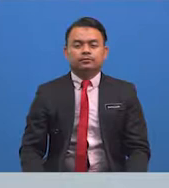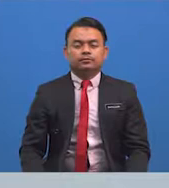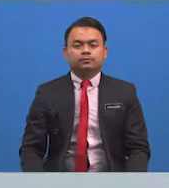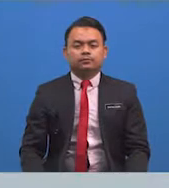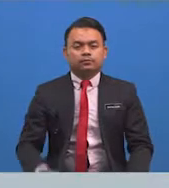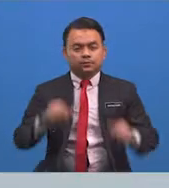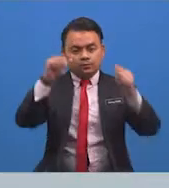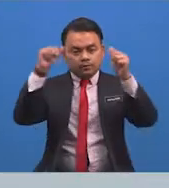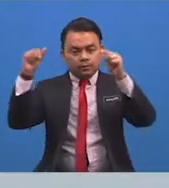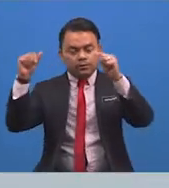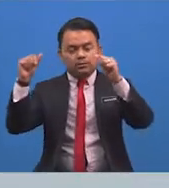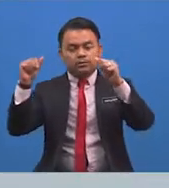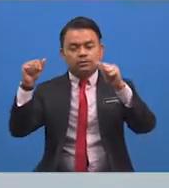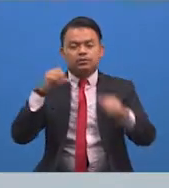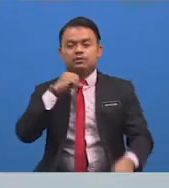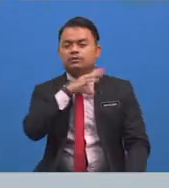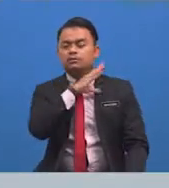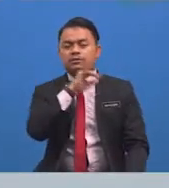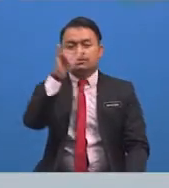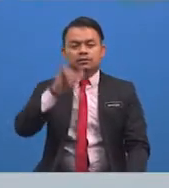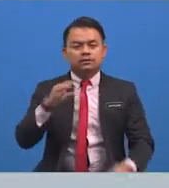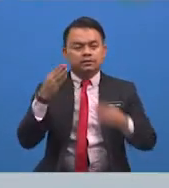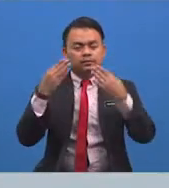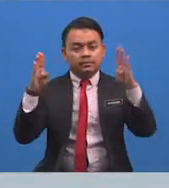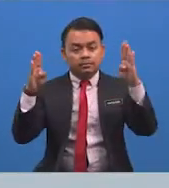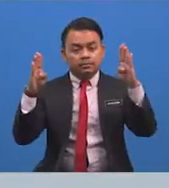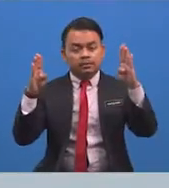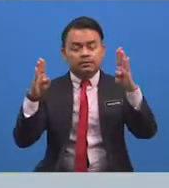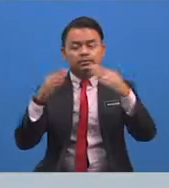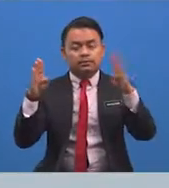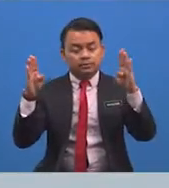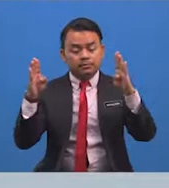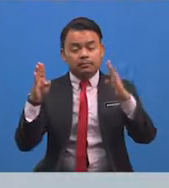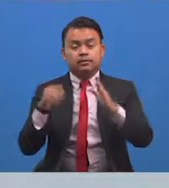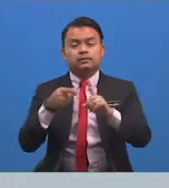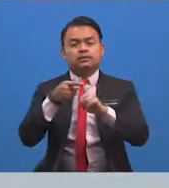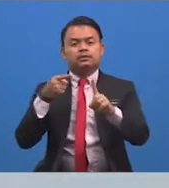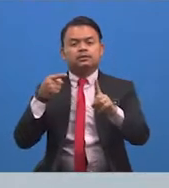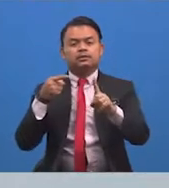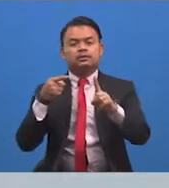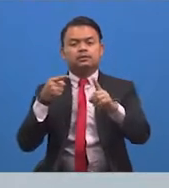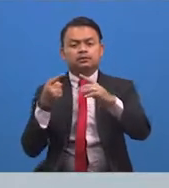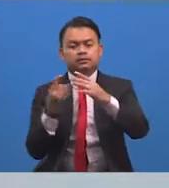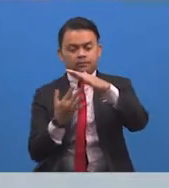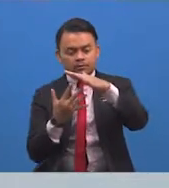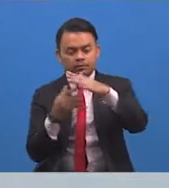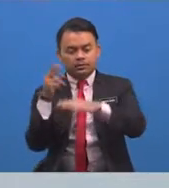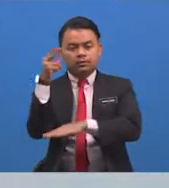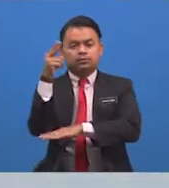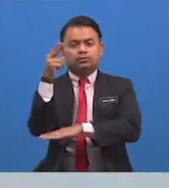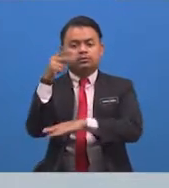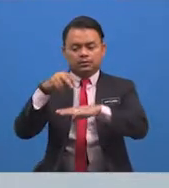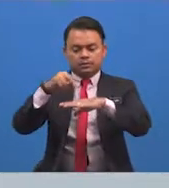Gas-gas pencemar yang terbebas daripada kebakaran hutan secara semula jadi